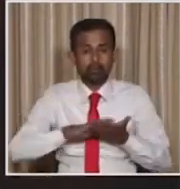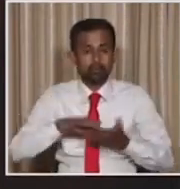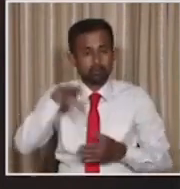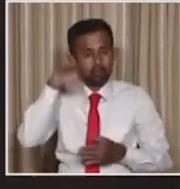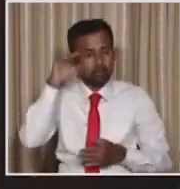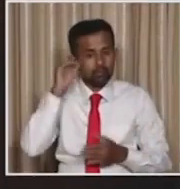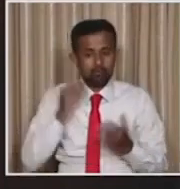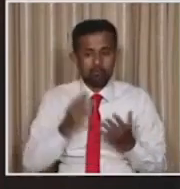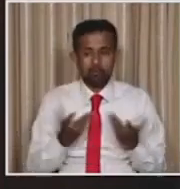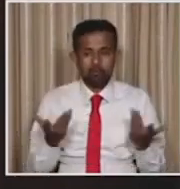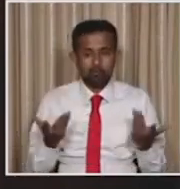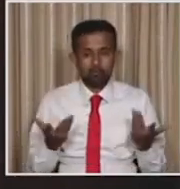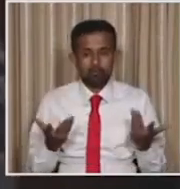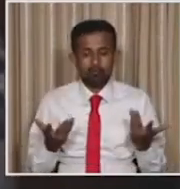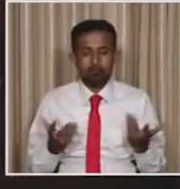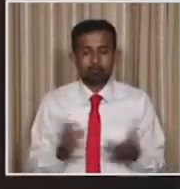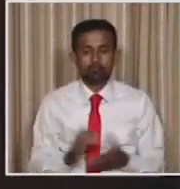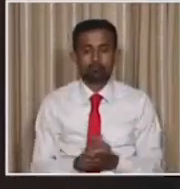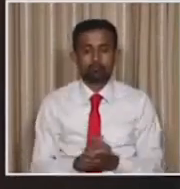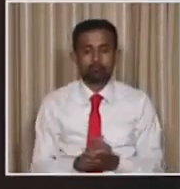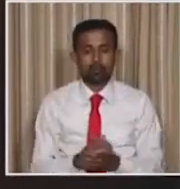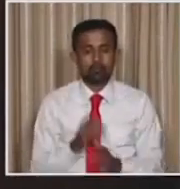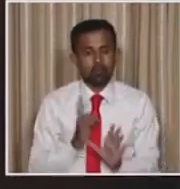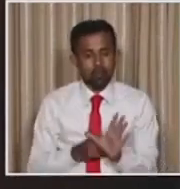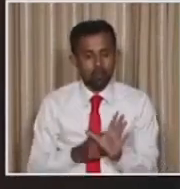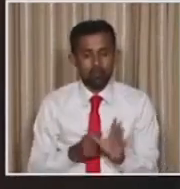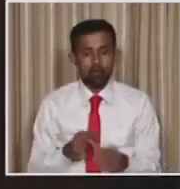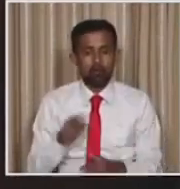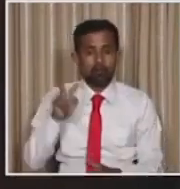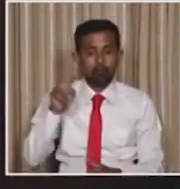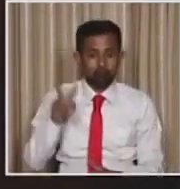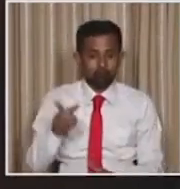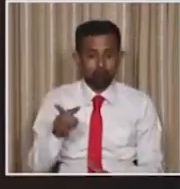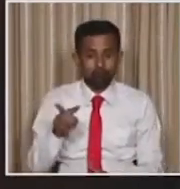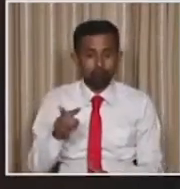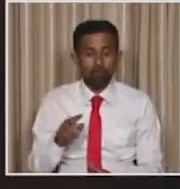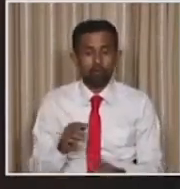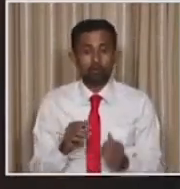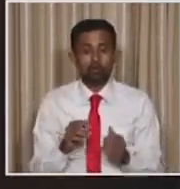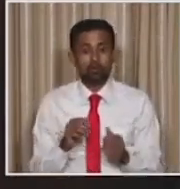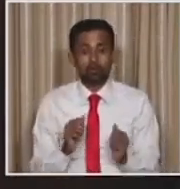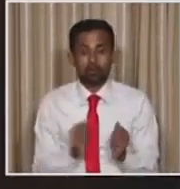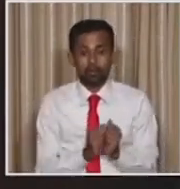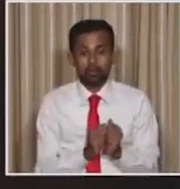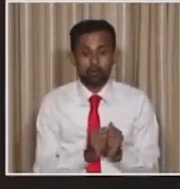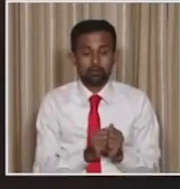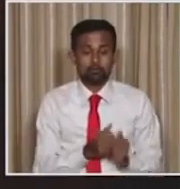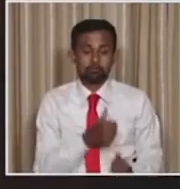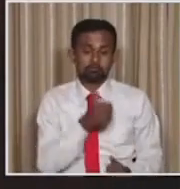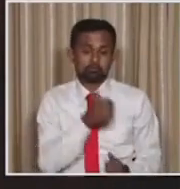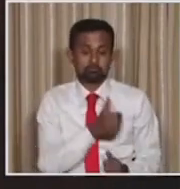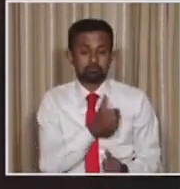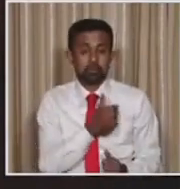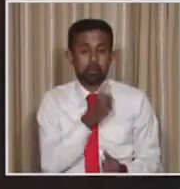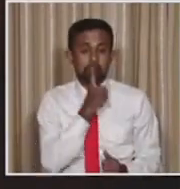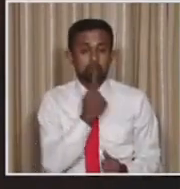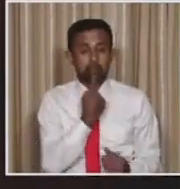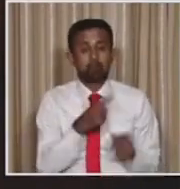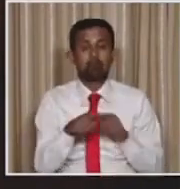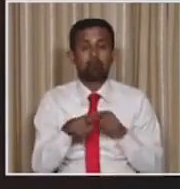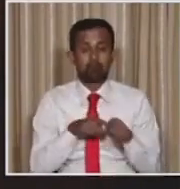නැහැ. අපි හැම වෙලාවකම විශ්වාස කරනවා කරන කලට මිහිරිය මිසෙයා